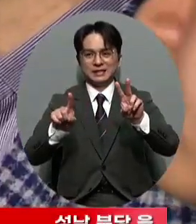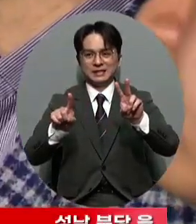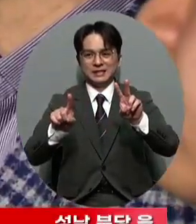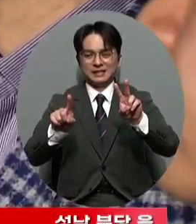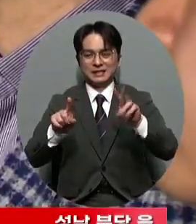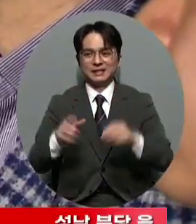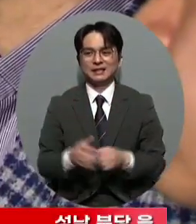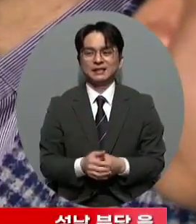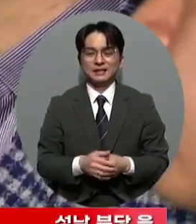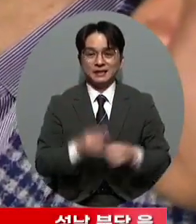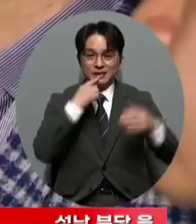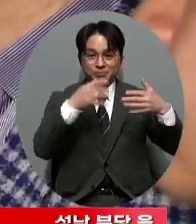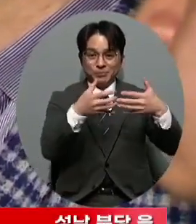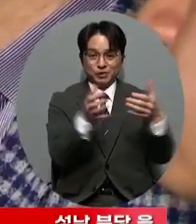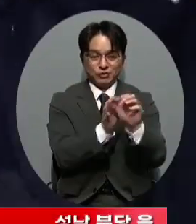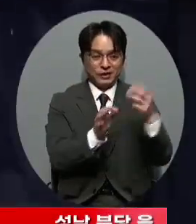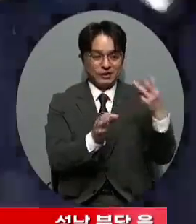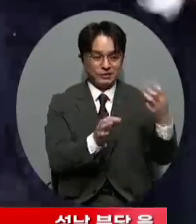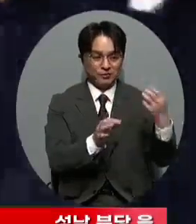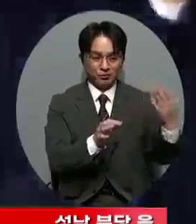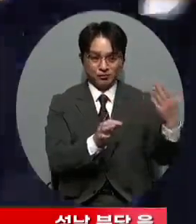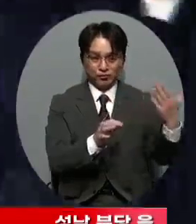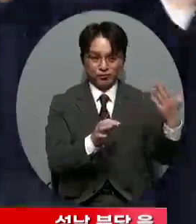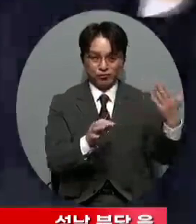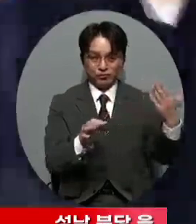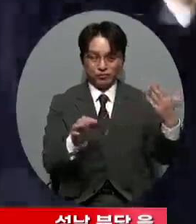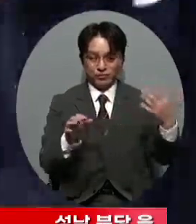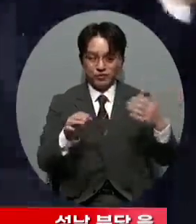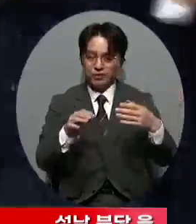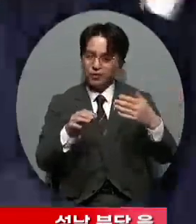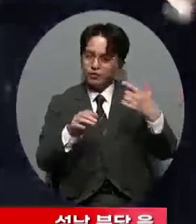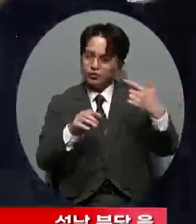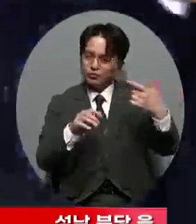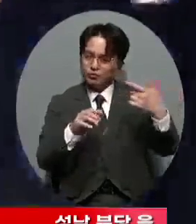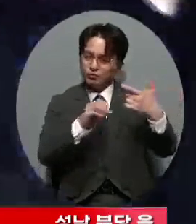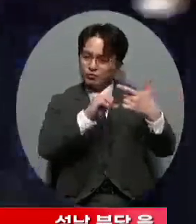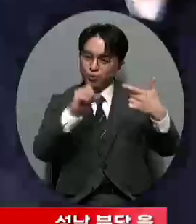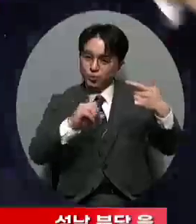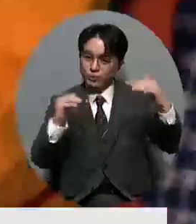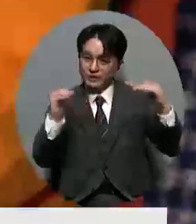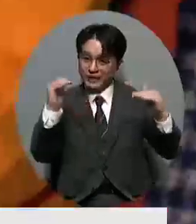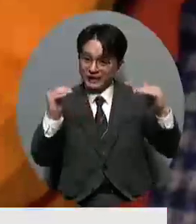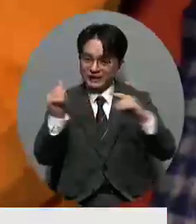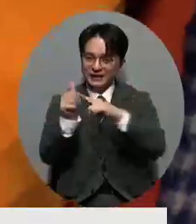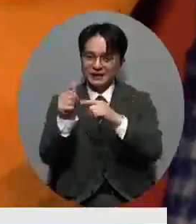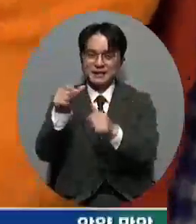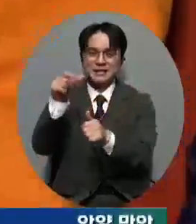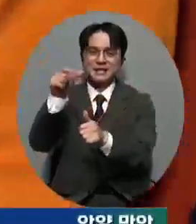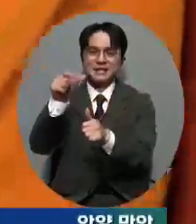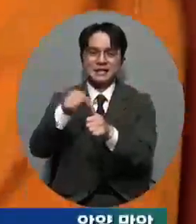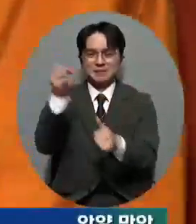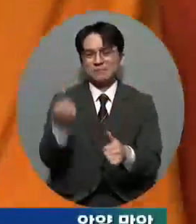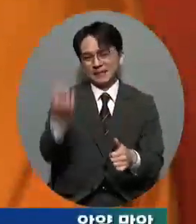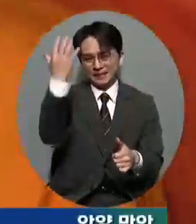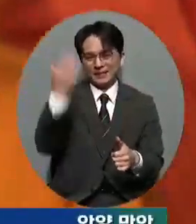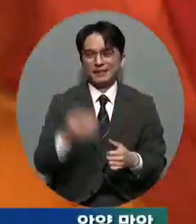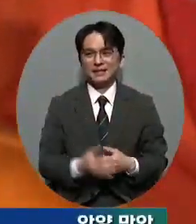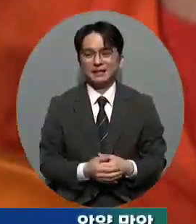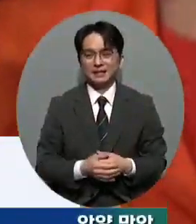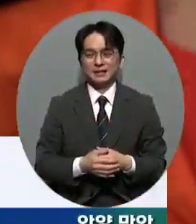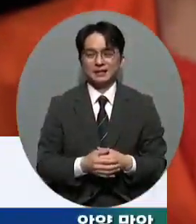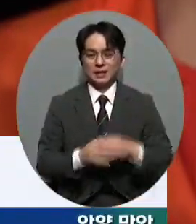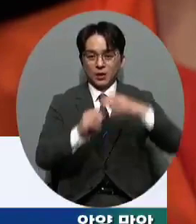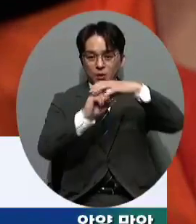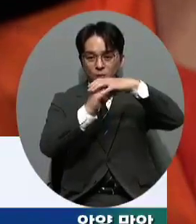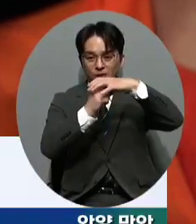39.73%를 기록한 민주당 공영훈 후보를 2.68%포인트 차이로 앞서며 당선을 확정지었습니다.